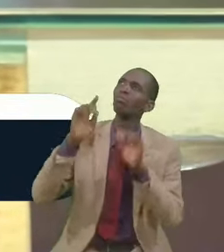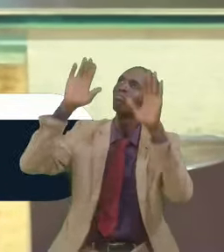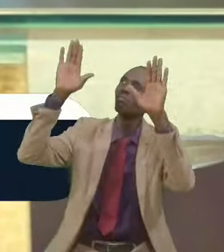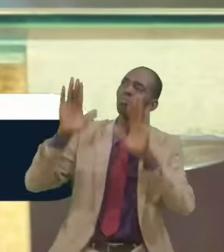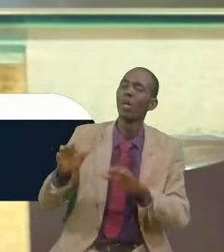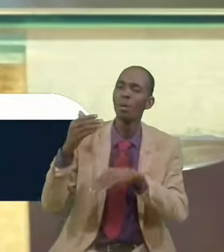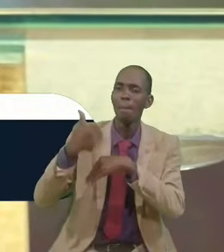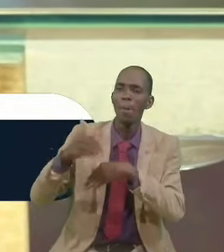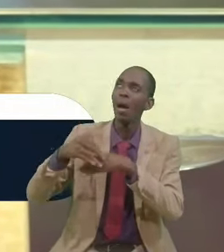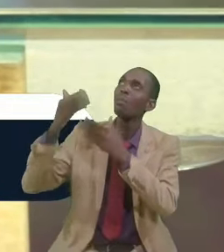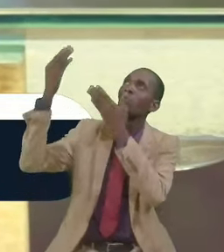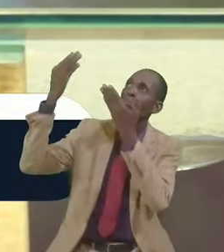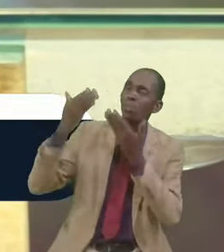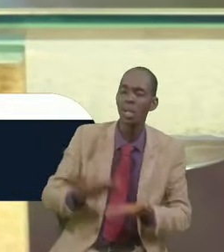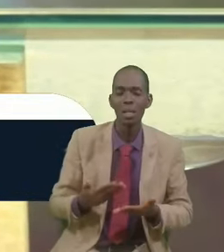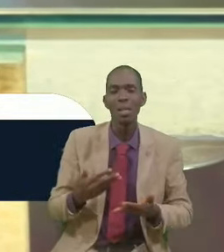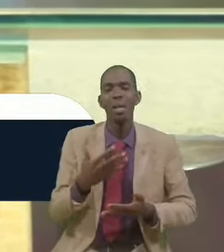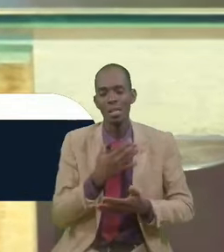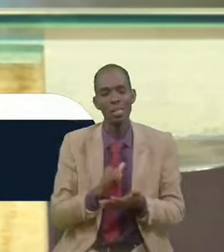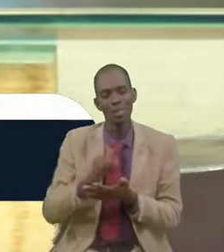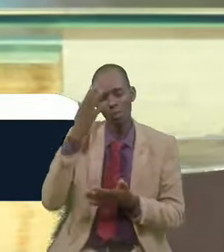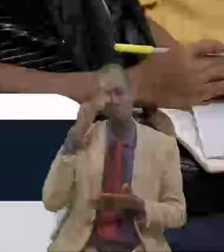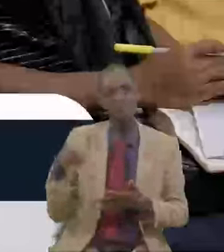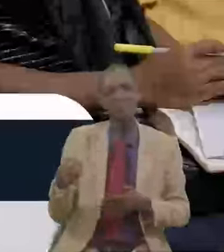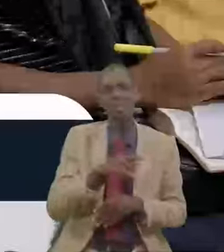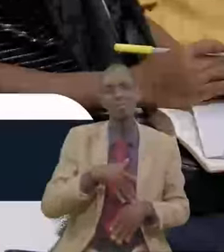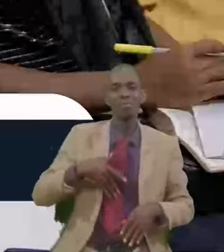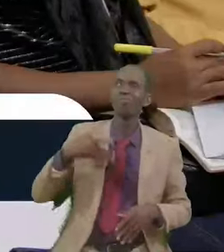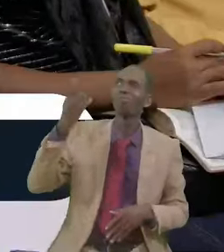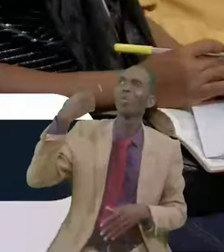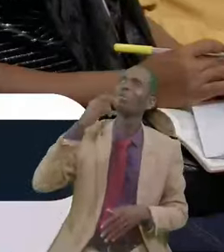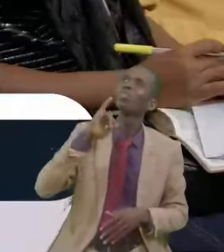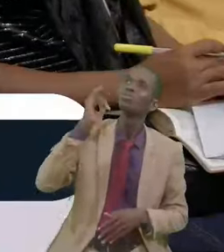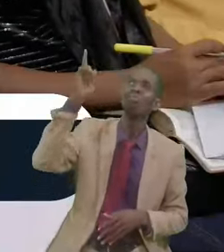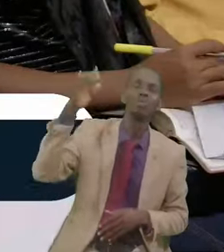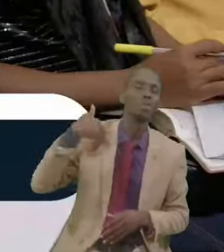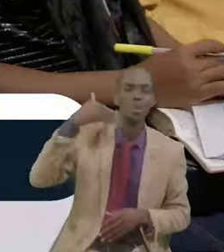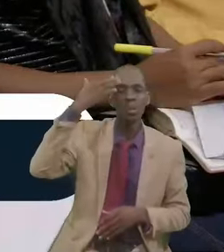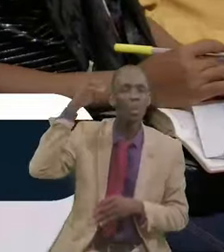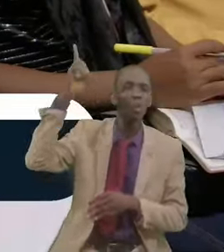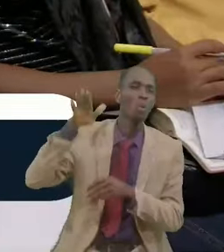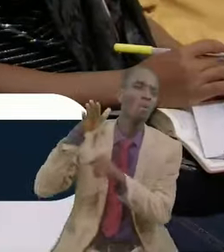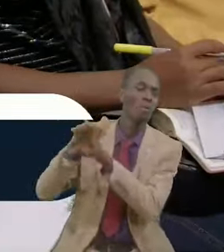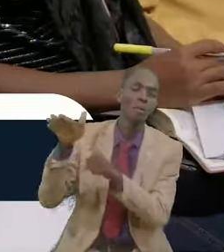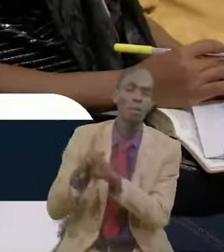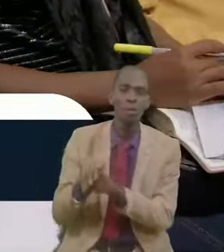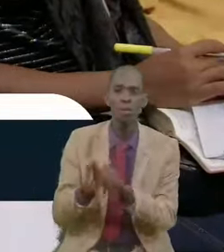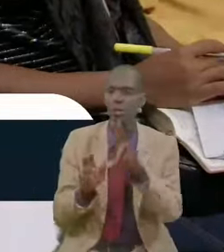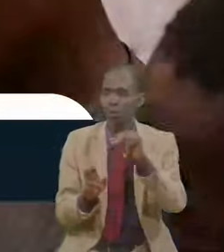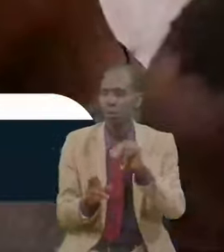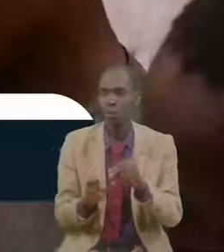les géants. Non, les géants ne sont pas vos problèmes. C'est la crainte des géants. C'est la crainte des hommes, numéro 7.